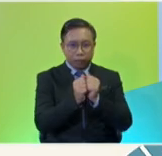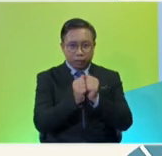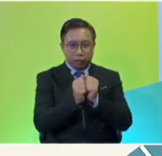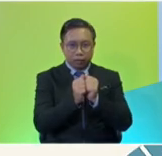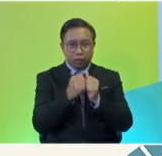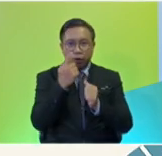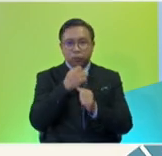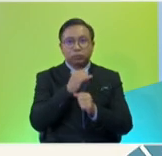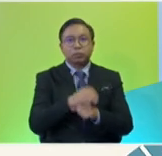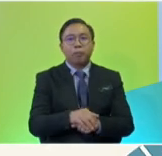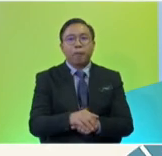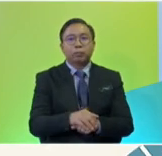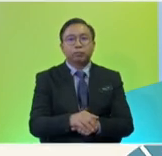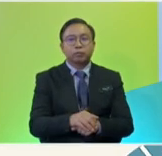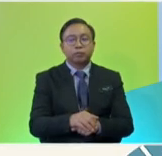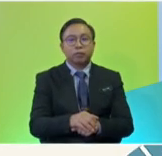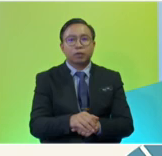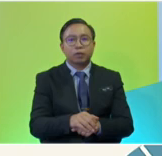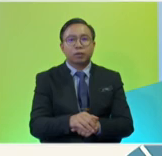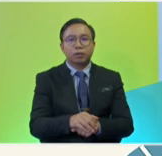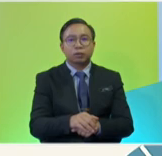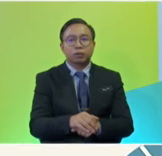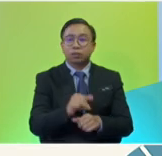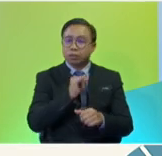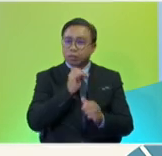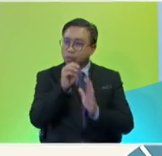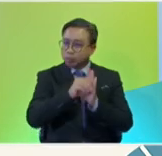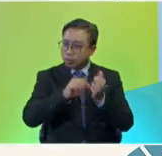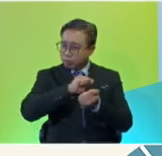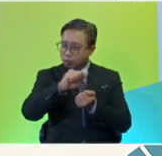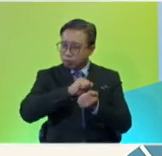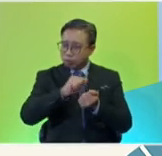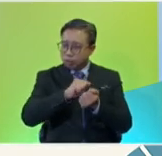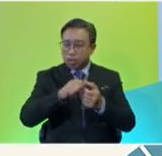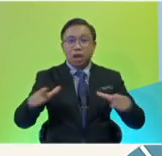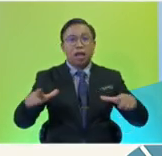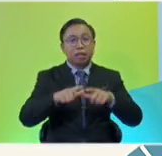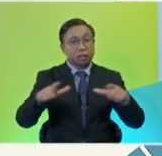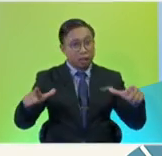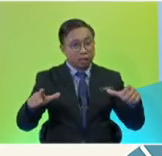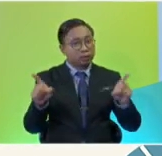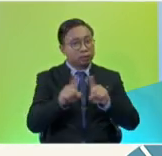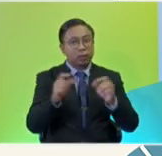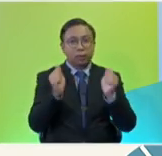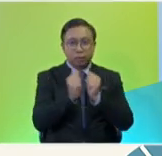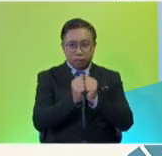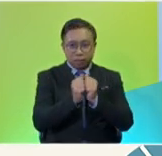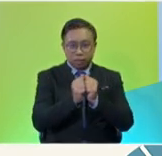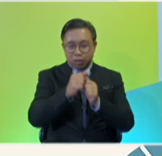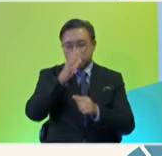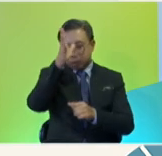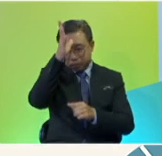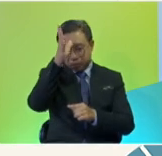ibu dengan ibu saya mencuci lantai bersama dengan Bapak